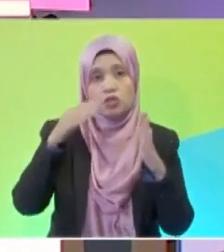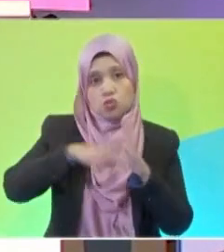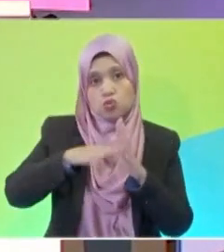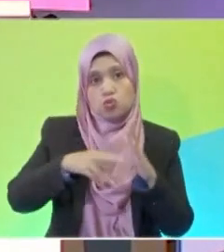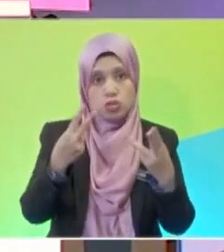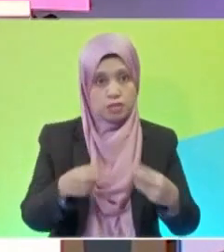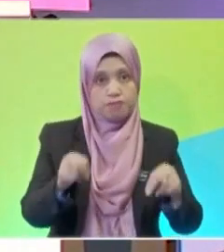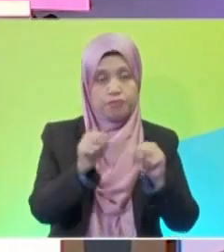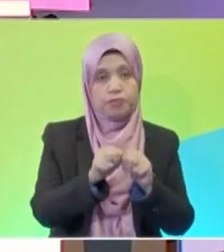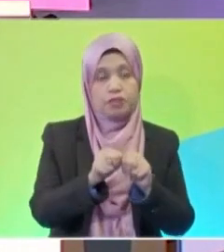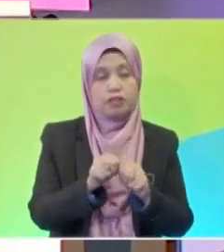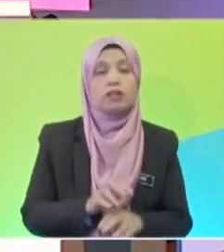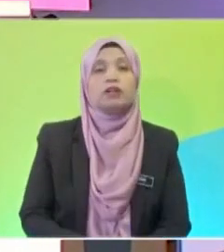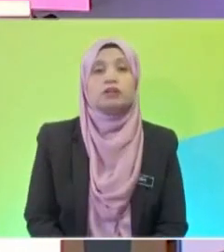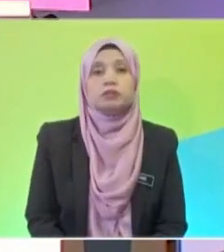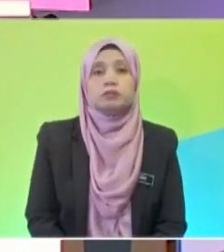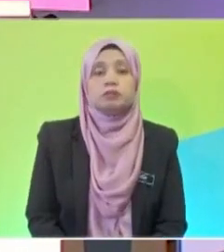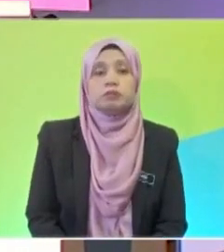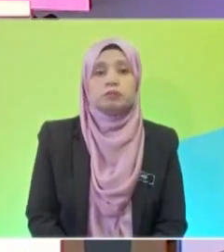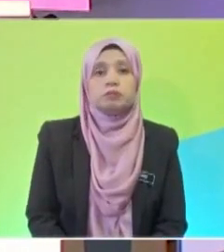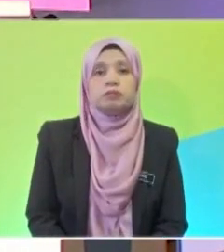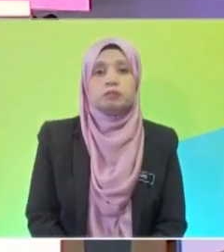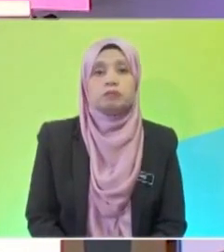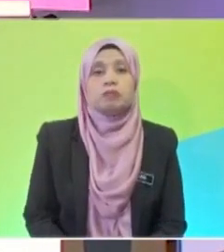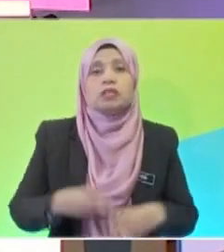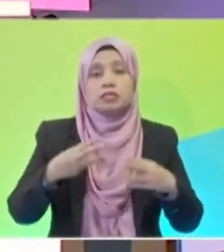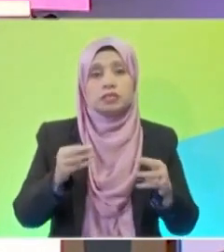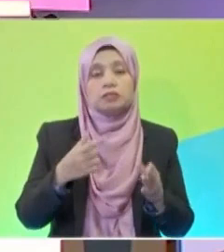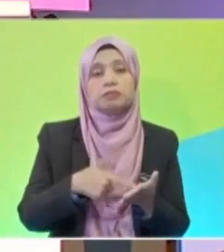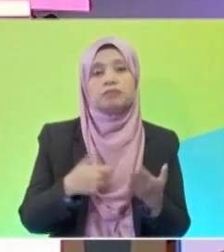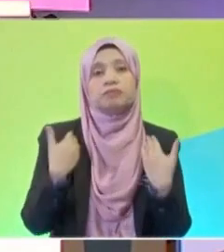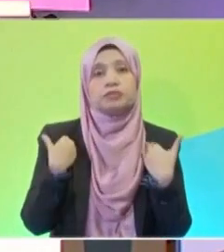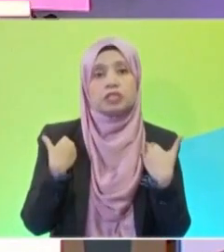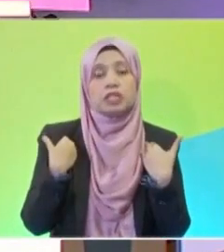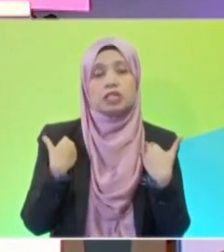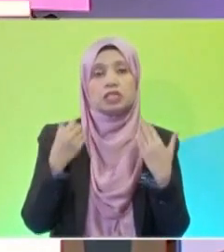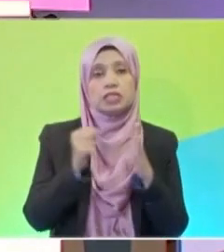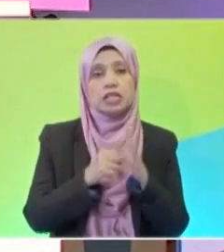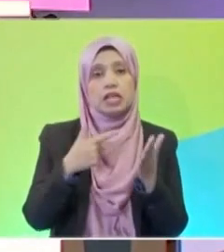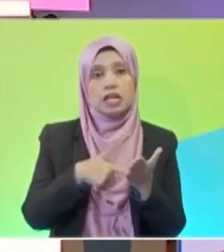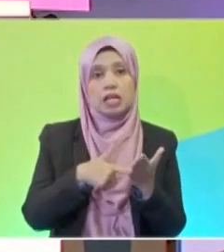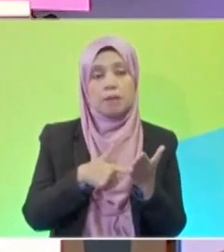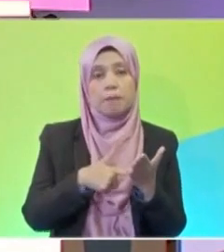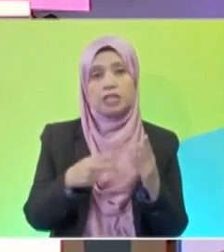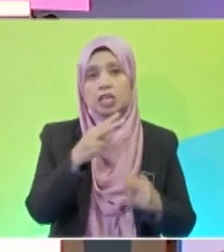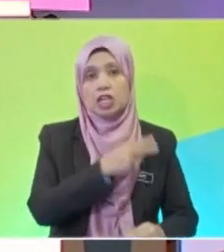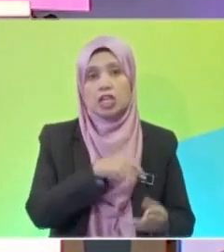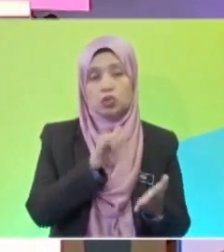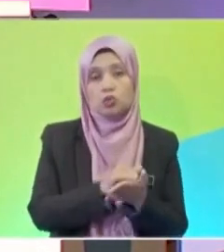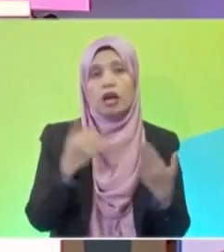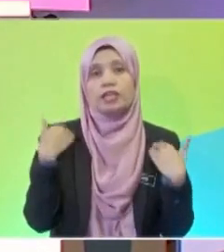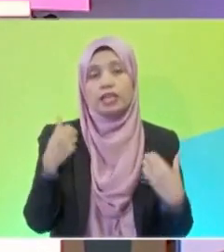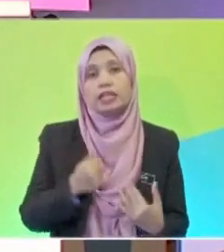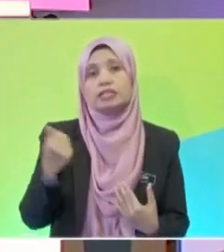Susuk nilai lagi, berapa kali lah kita jumpa susuk nilai ni. Masih lagi ada. Selagi perniagaan itu melibatkan aset, pasti ada susut